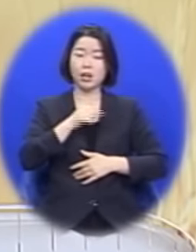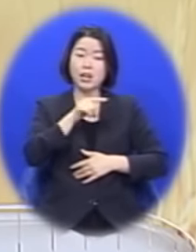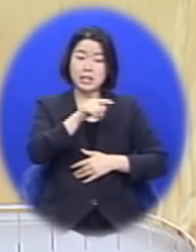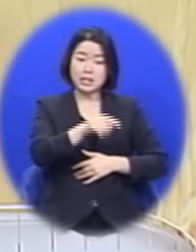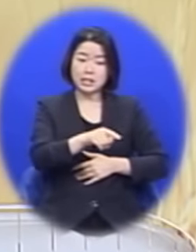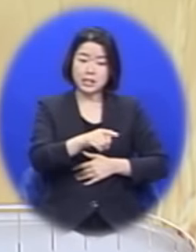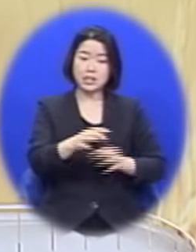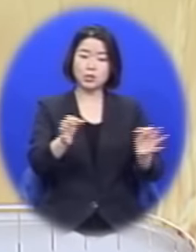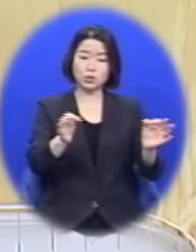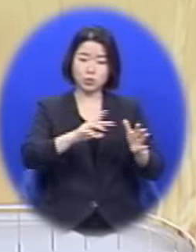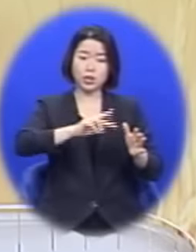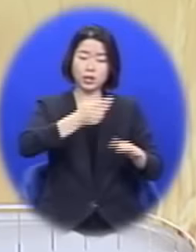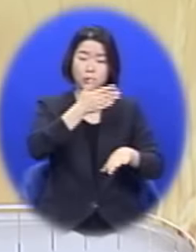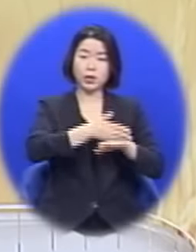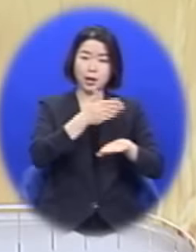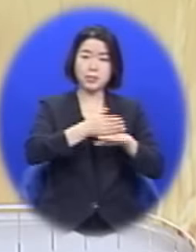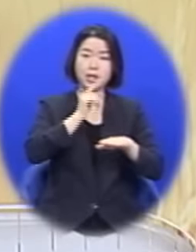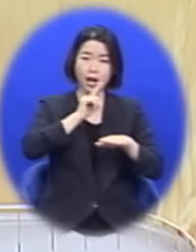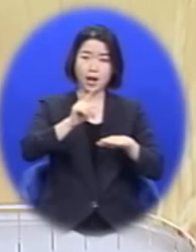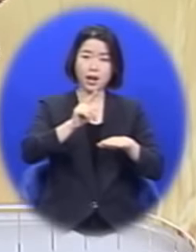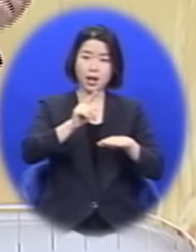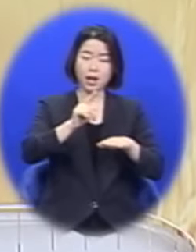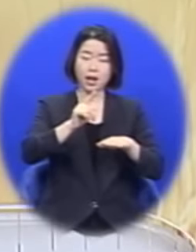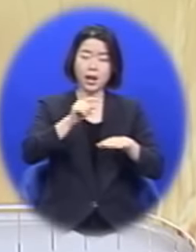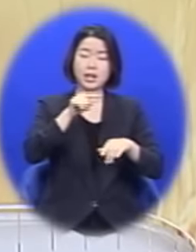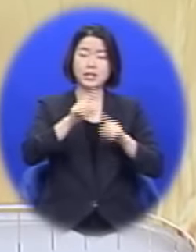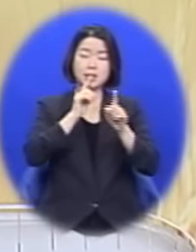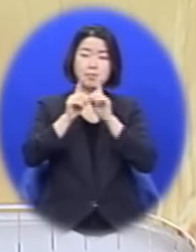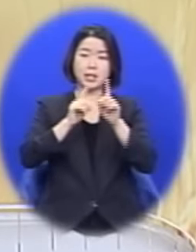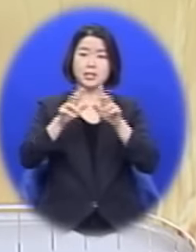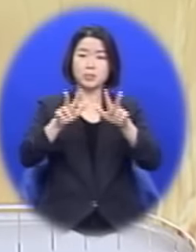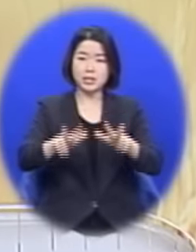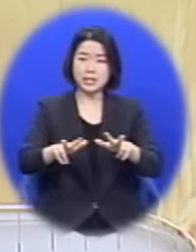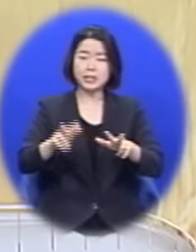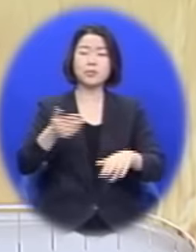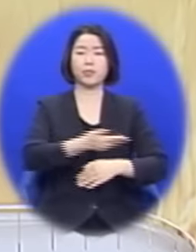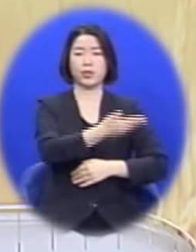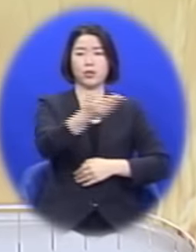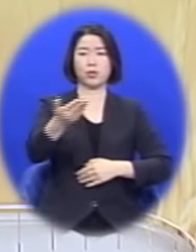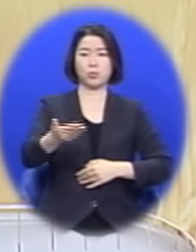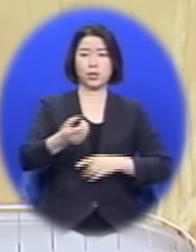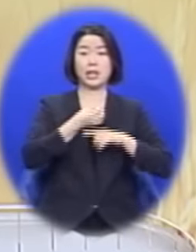감사하라 하는 하나님의 말씀을 지금 제가 여러분에게 지금 전하고 있는 거죠.